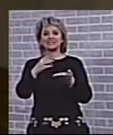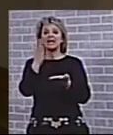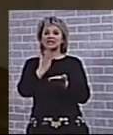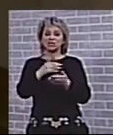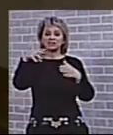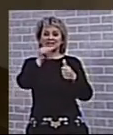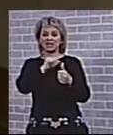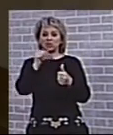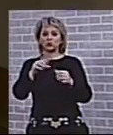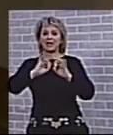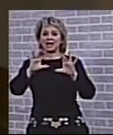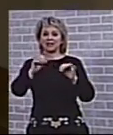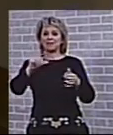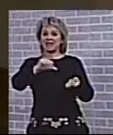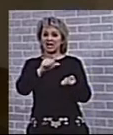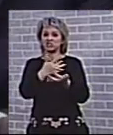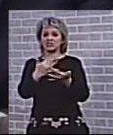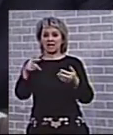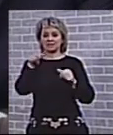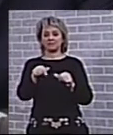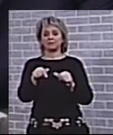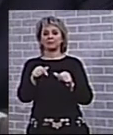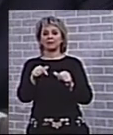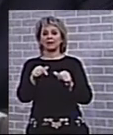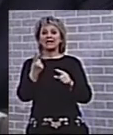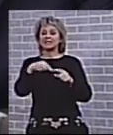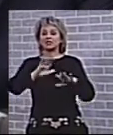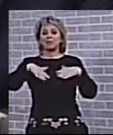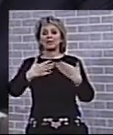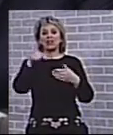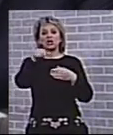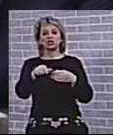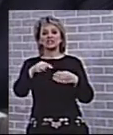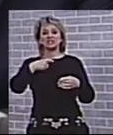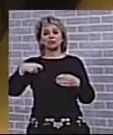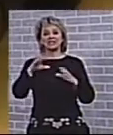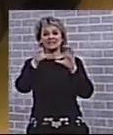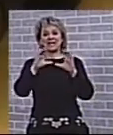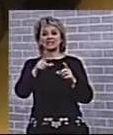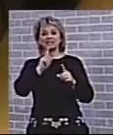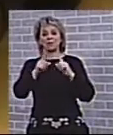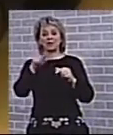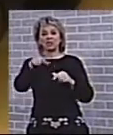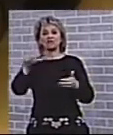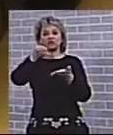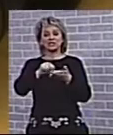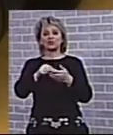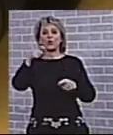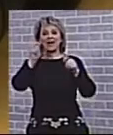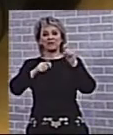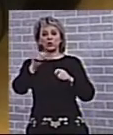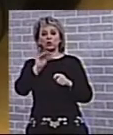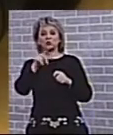содержащие скрытую явную рекламу наркотических средств. С этими предложениями депутаты законодательного собрания выступят на